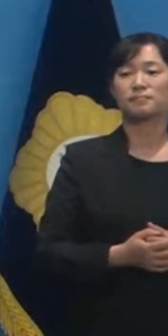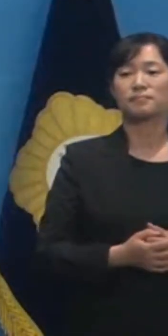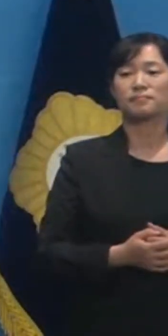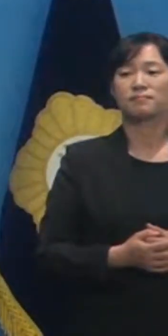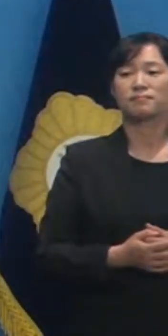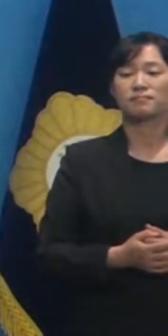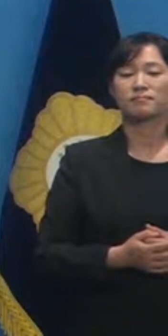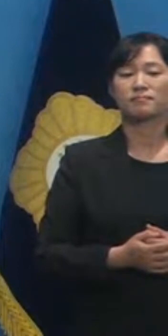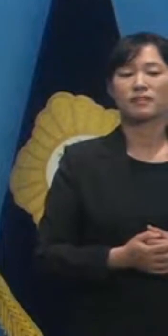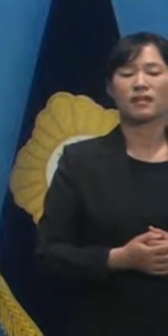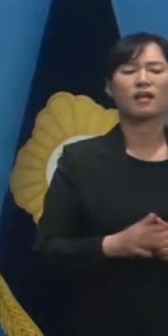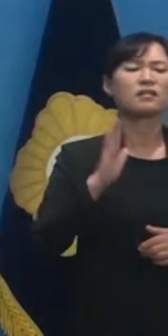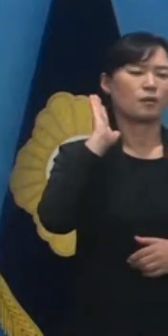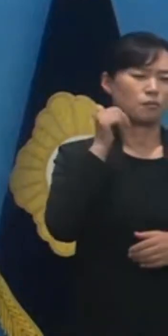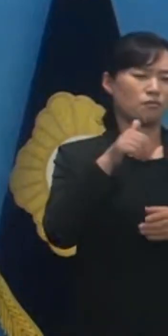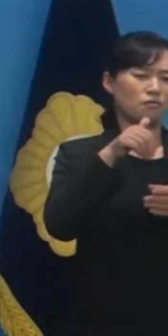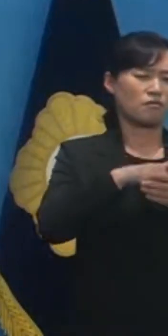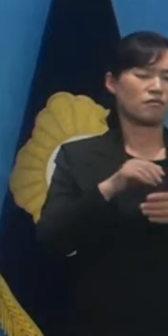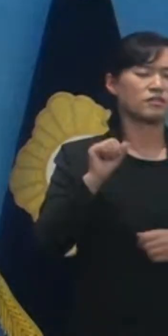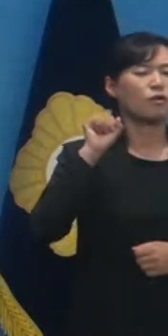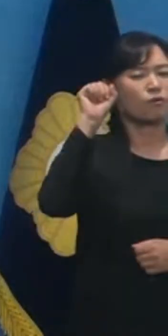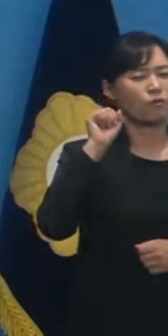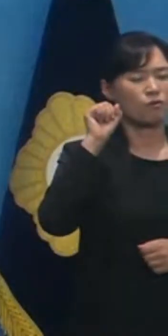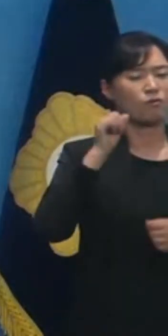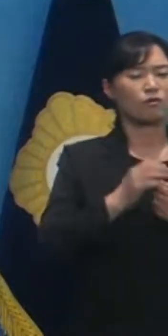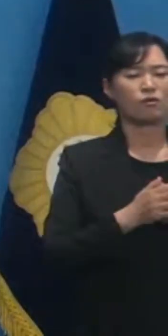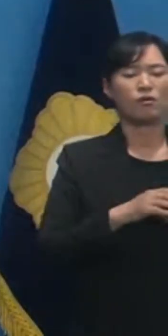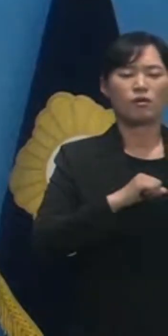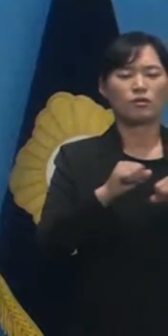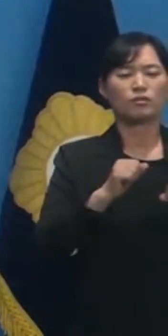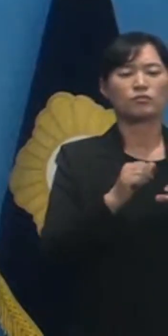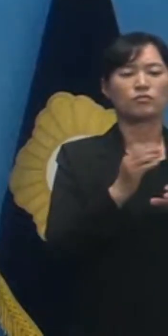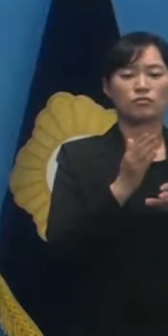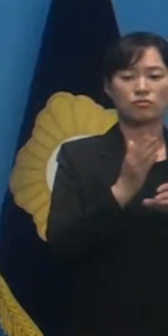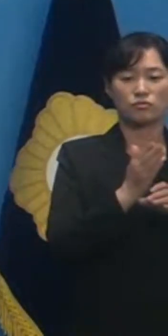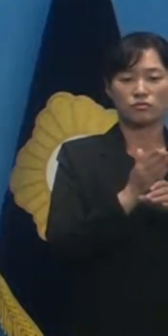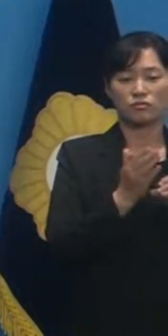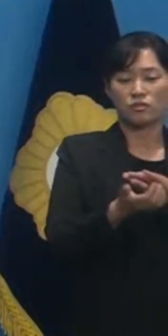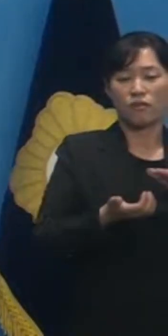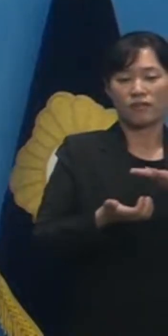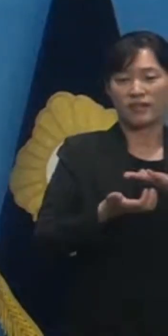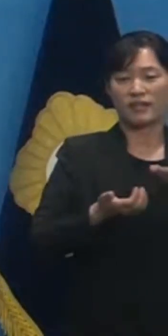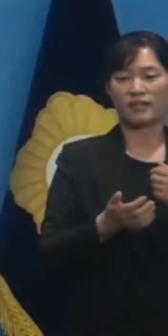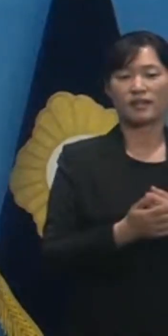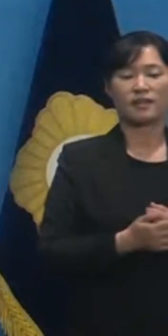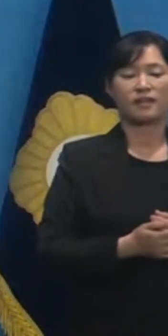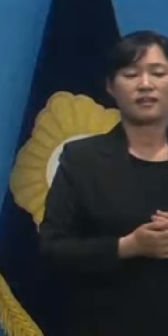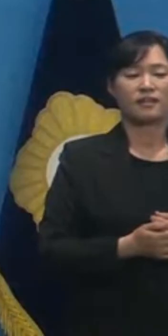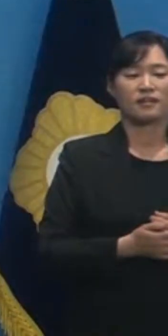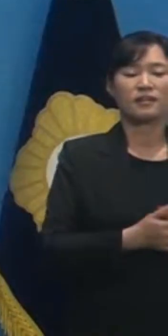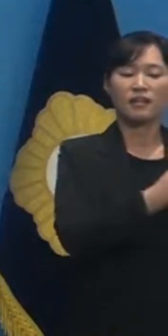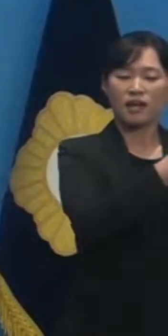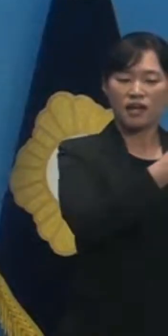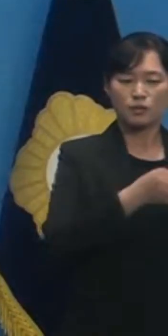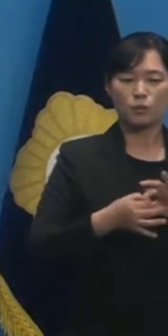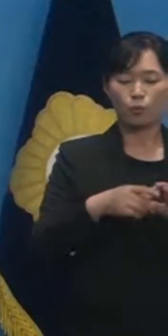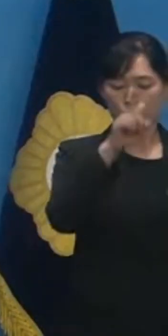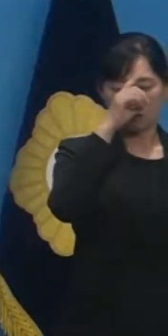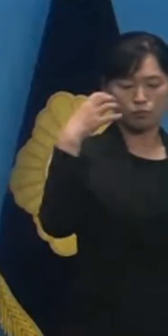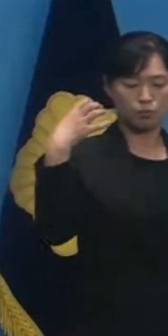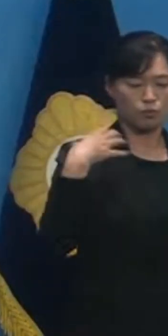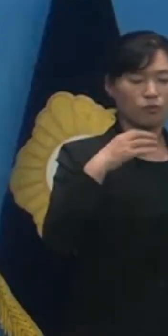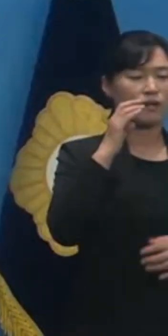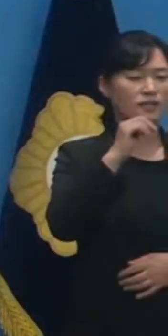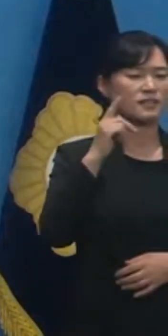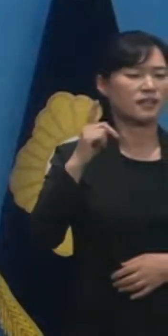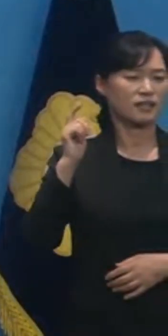저희가 대선 선거운동 시작 전에 TF를 만들어서 계속 정부와